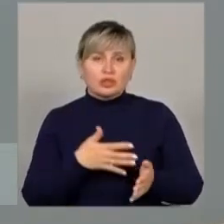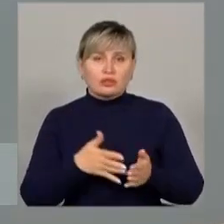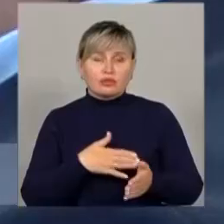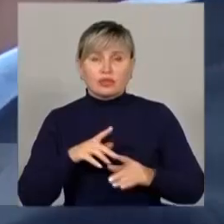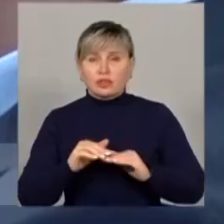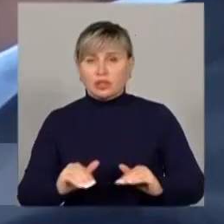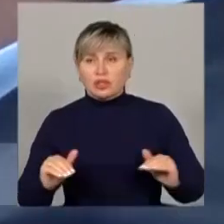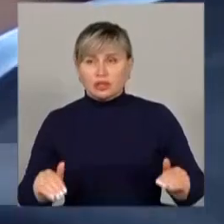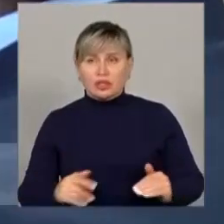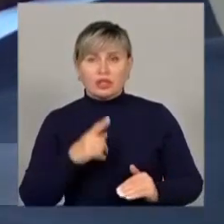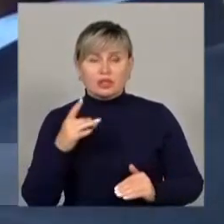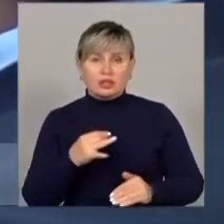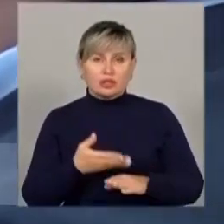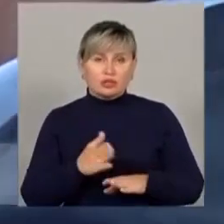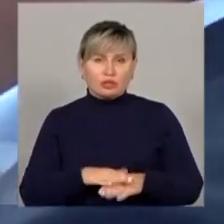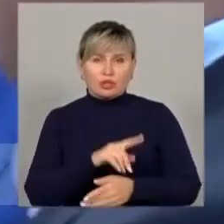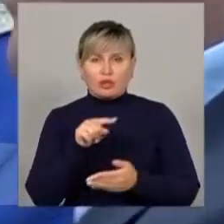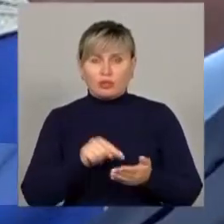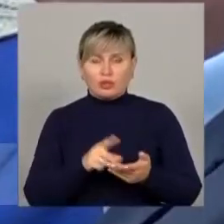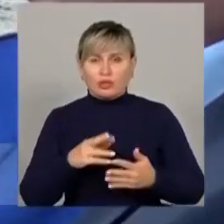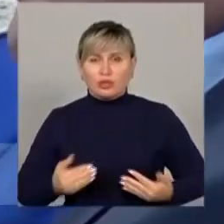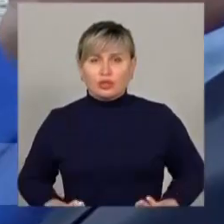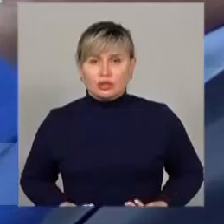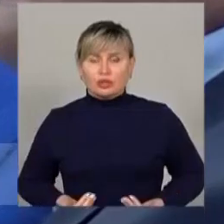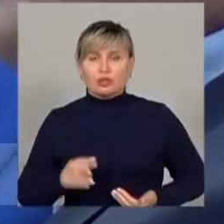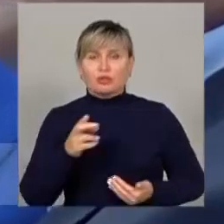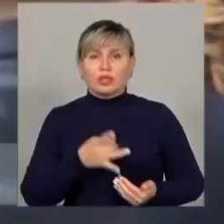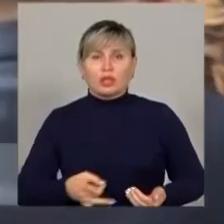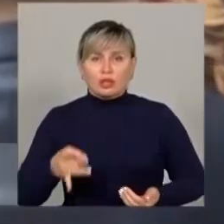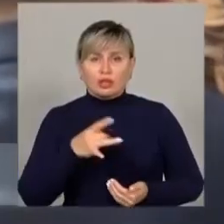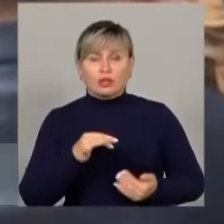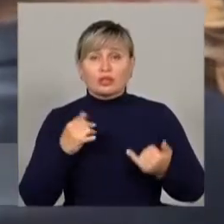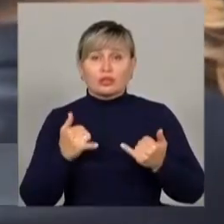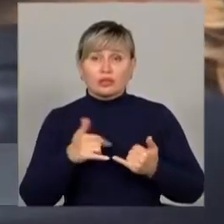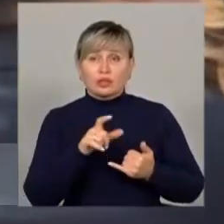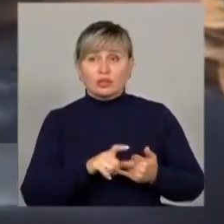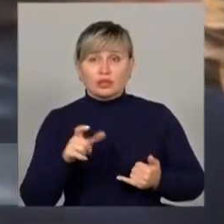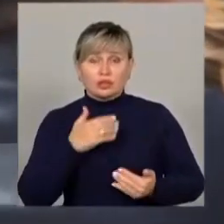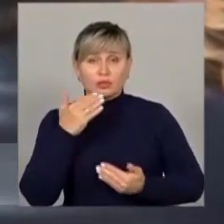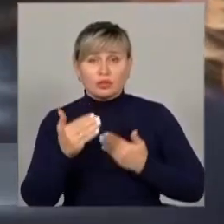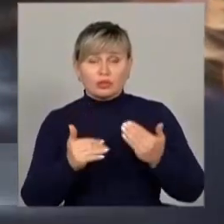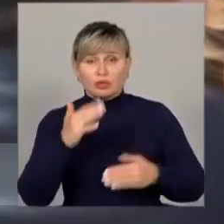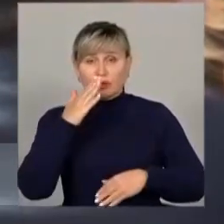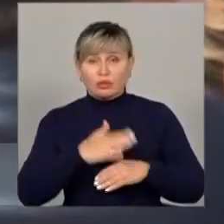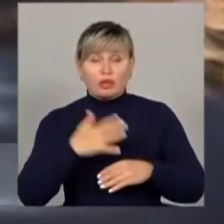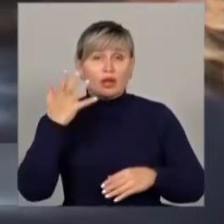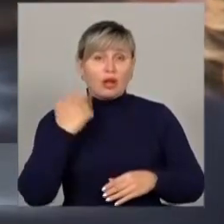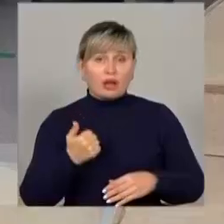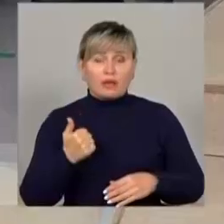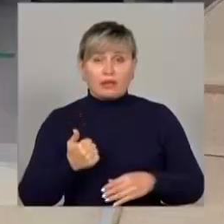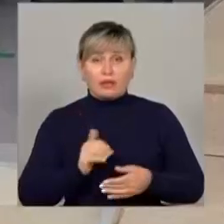дошкольных учреждений – один из наболевших вопросов для жителей Бостандыкского района. И сегодня горожане спросили у акима, когда в